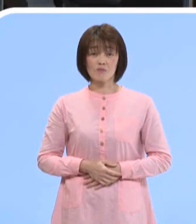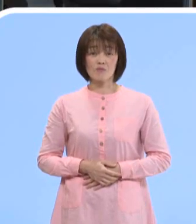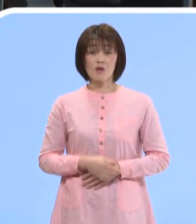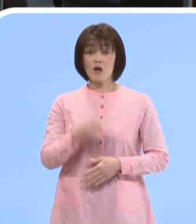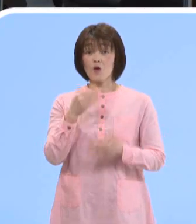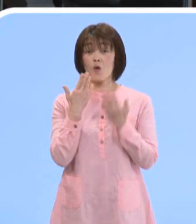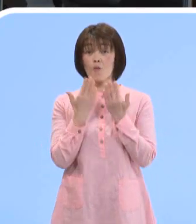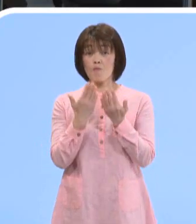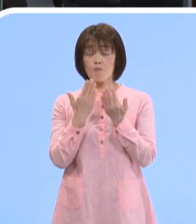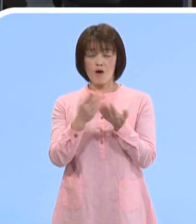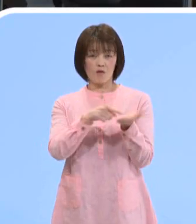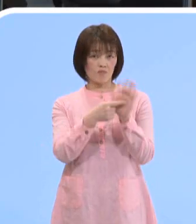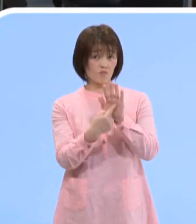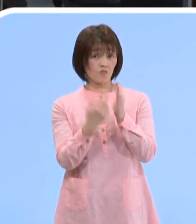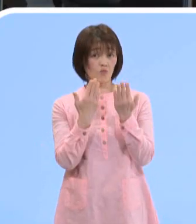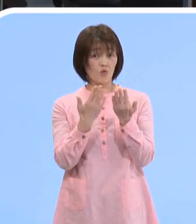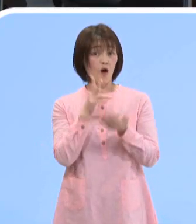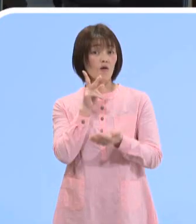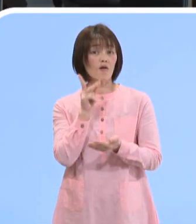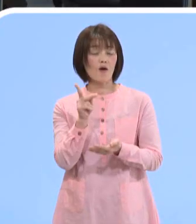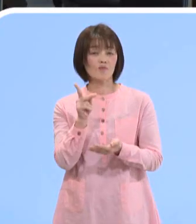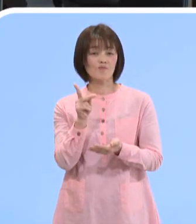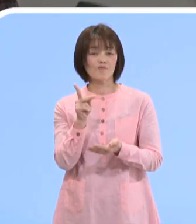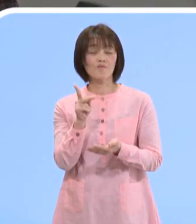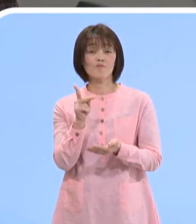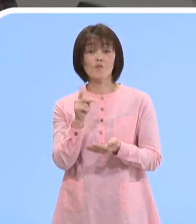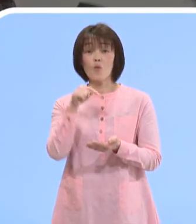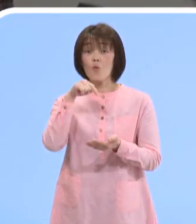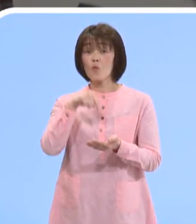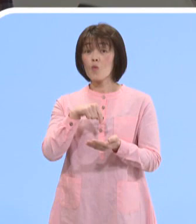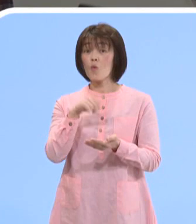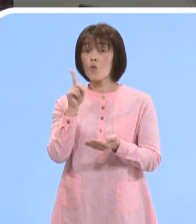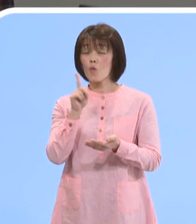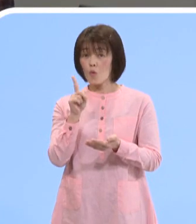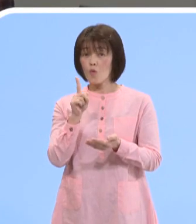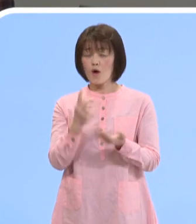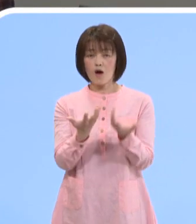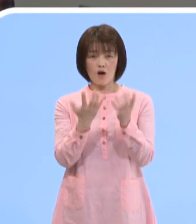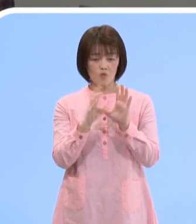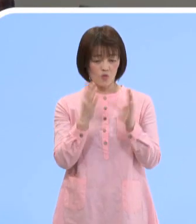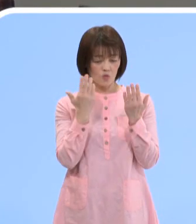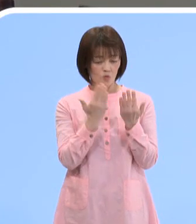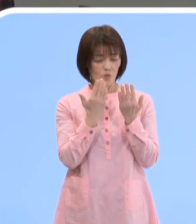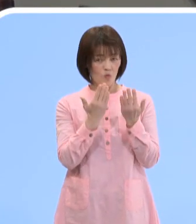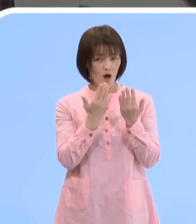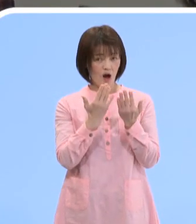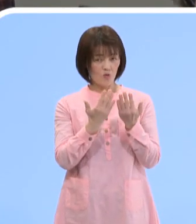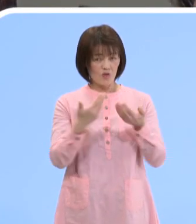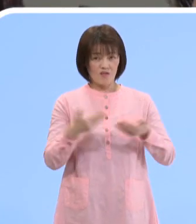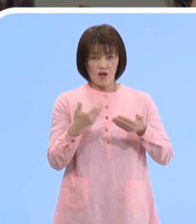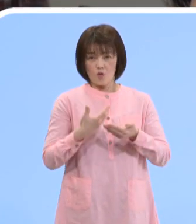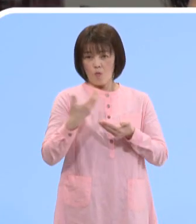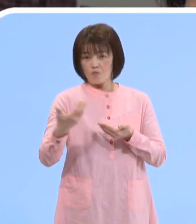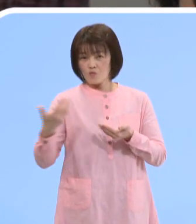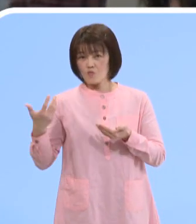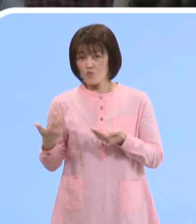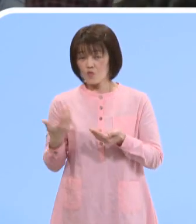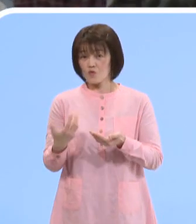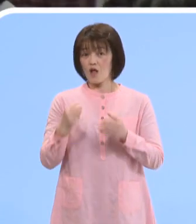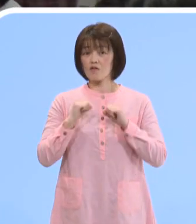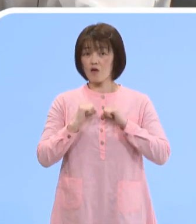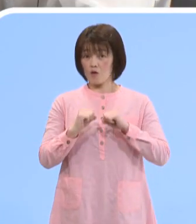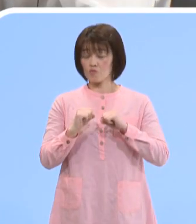お邪魔したのは漫画表現学科。この学科ではグループワークで分担作業をし